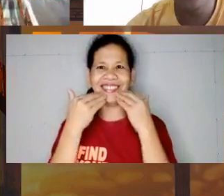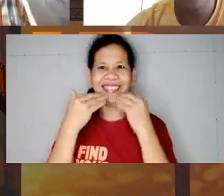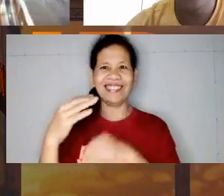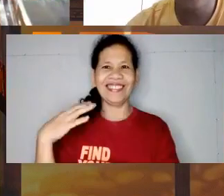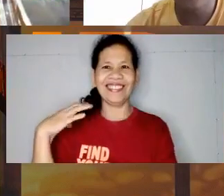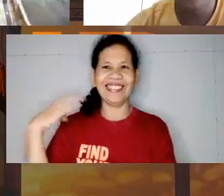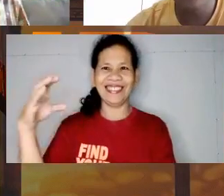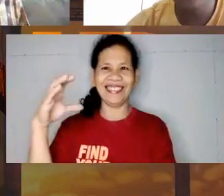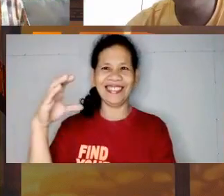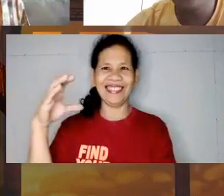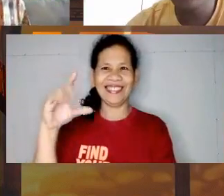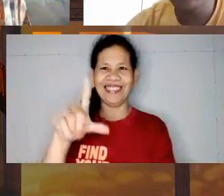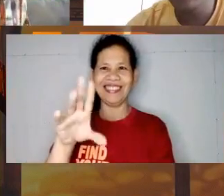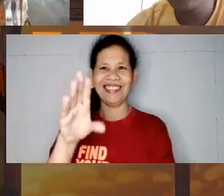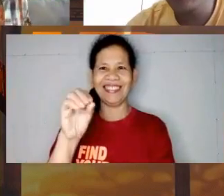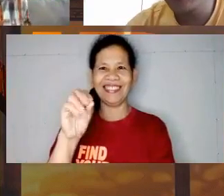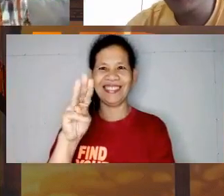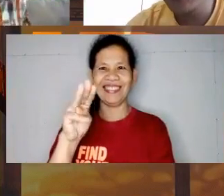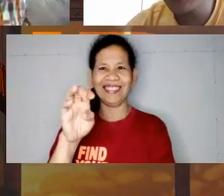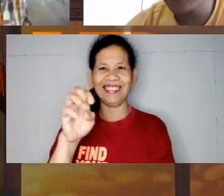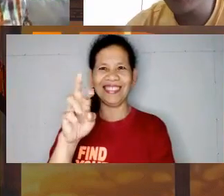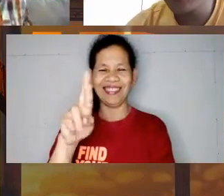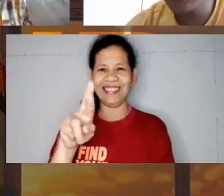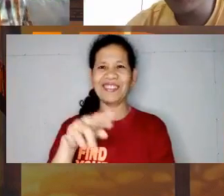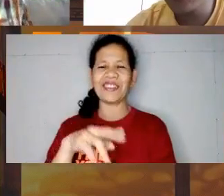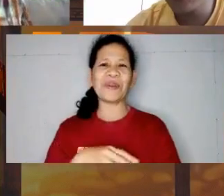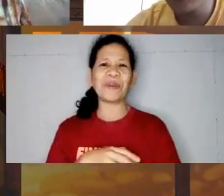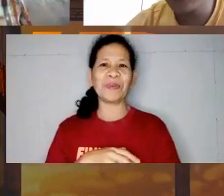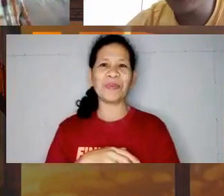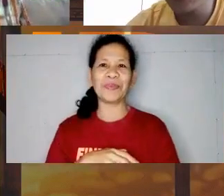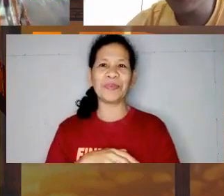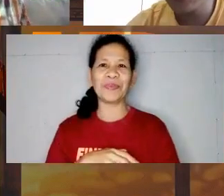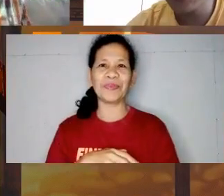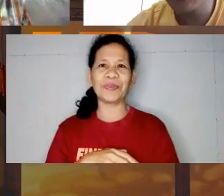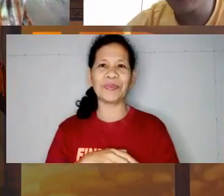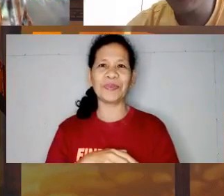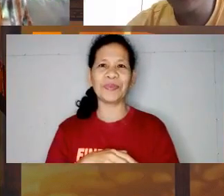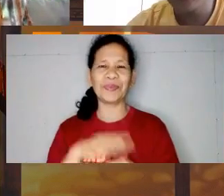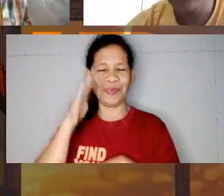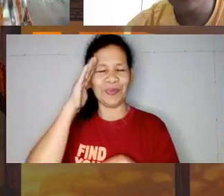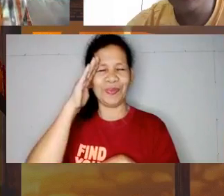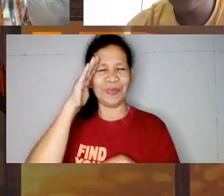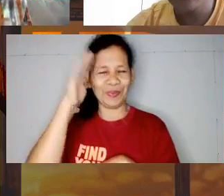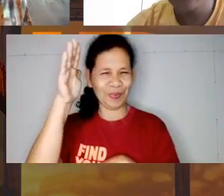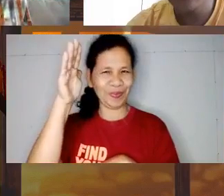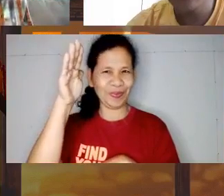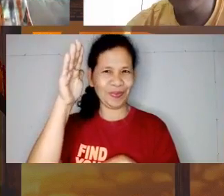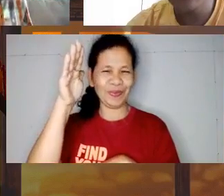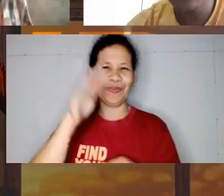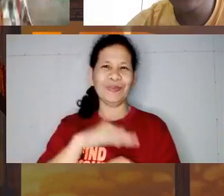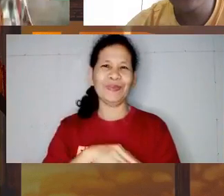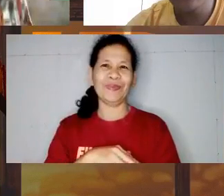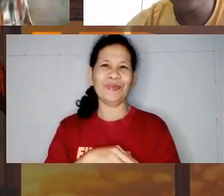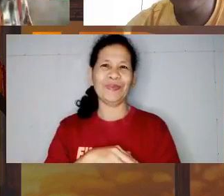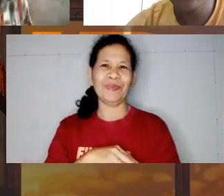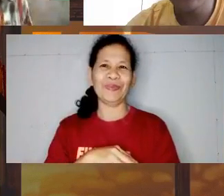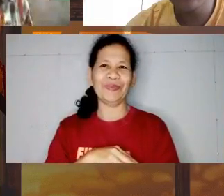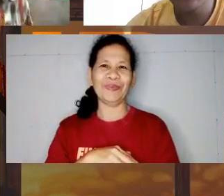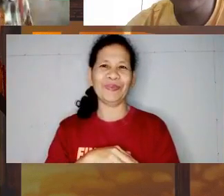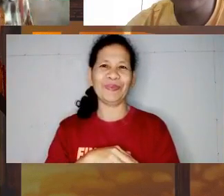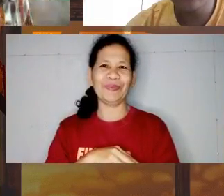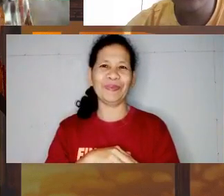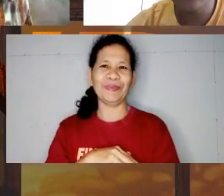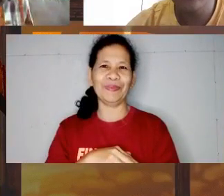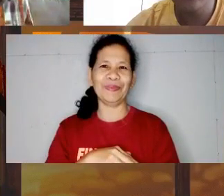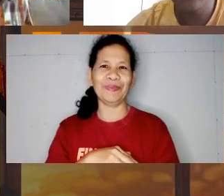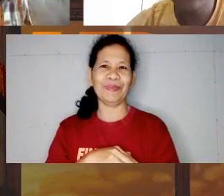po namin yan sa tawag na coach. Talaga pong saludo po ako dyan kay Sir. Talagang tama